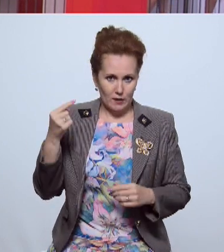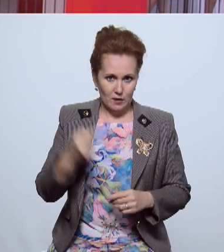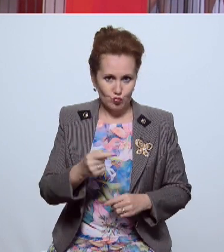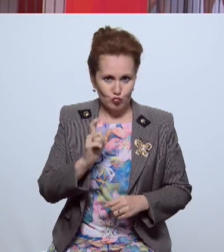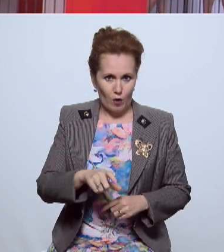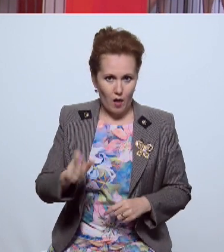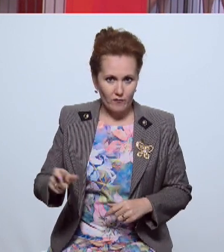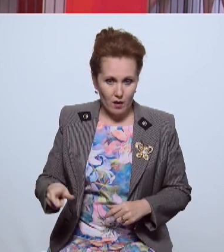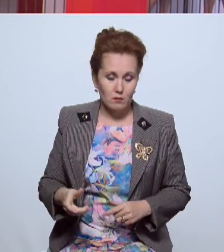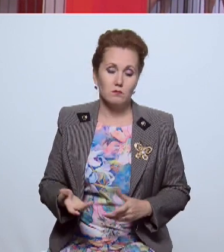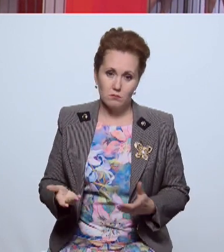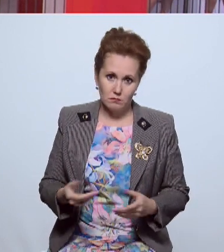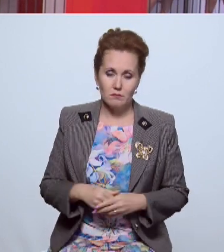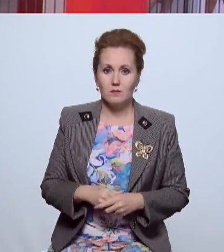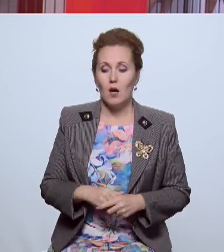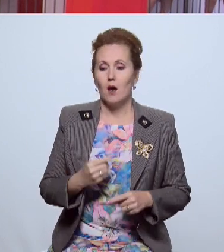человек.